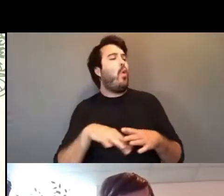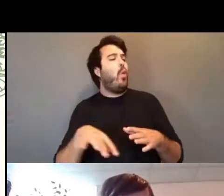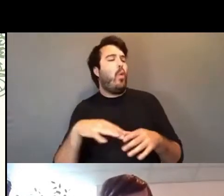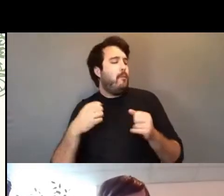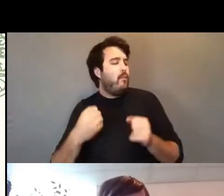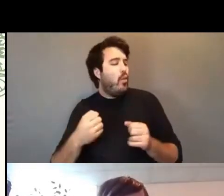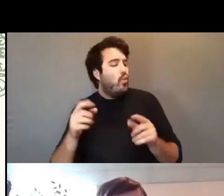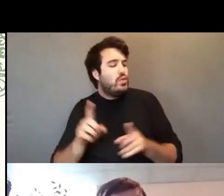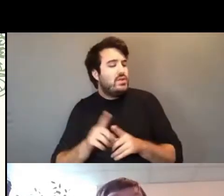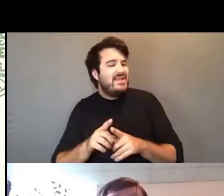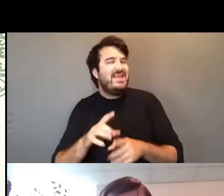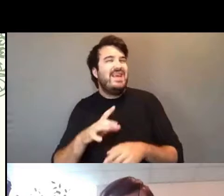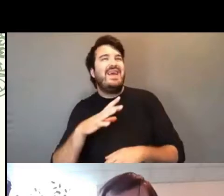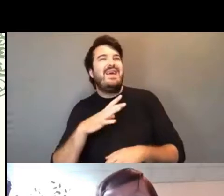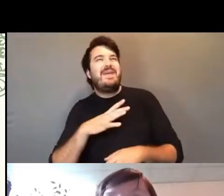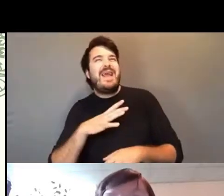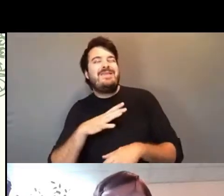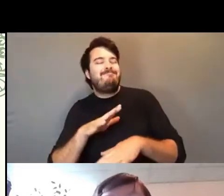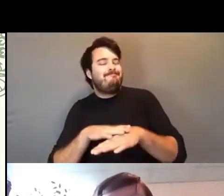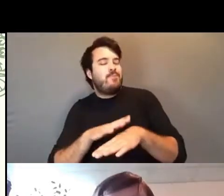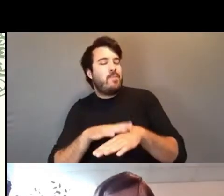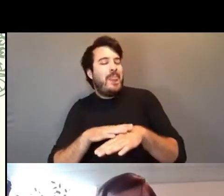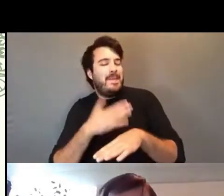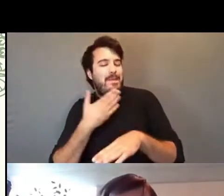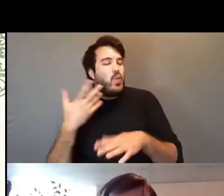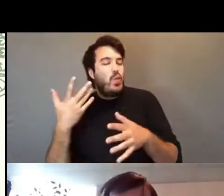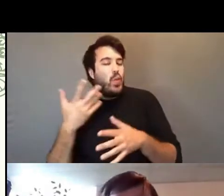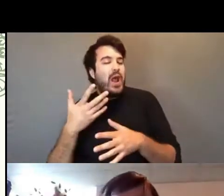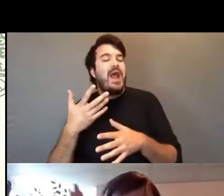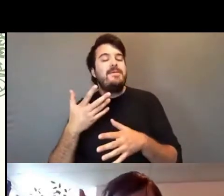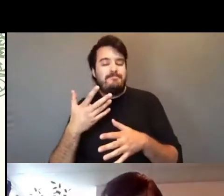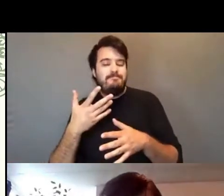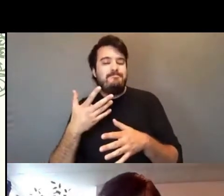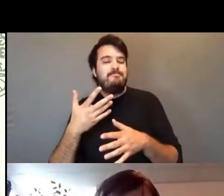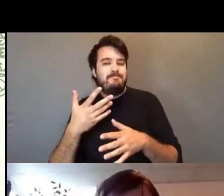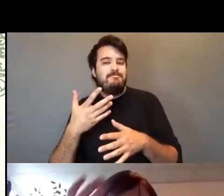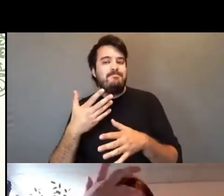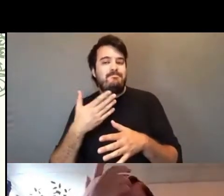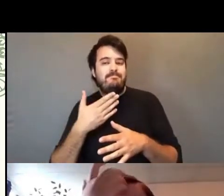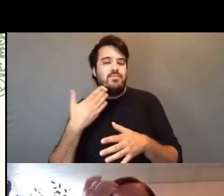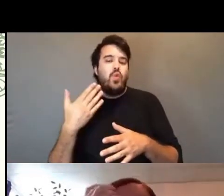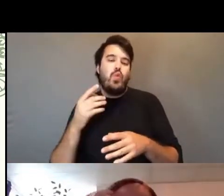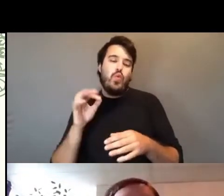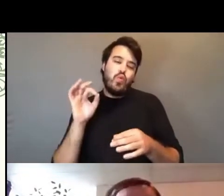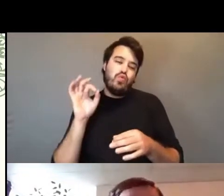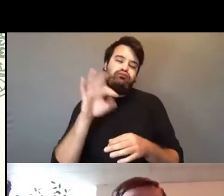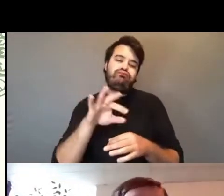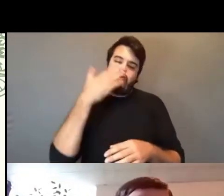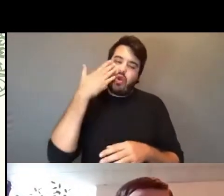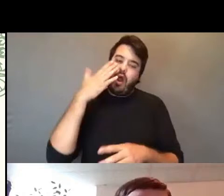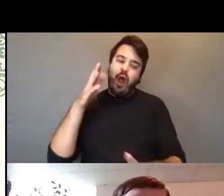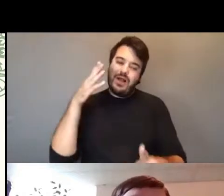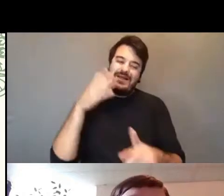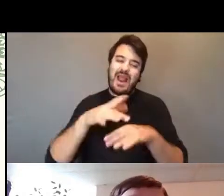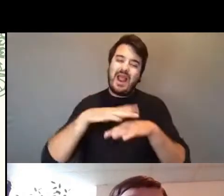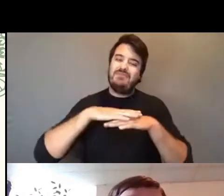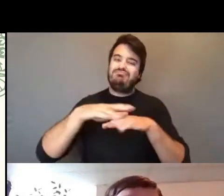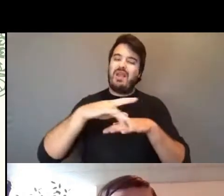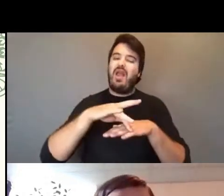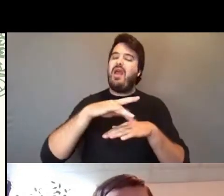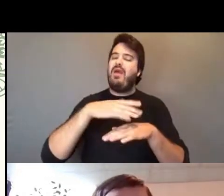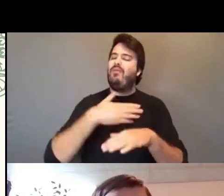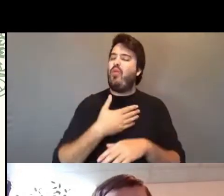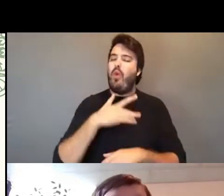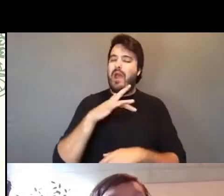Mais il est recommandé de le faire en semi-direct parce que c'est une